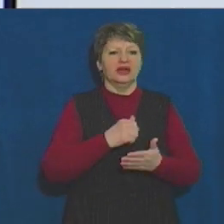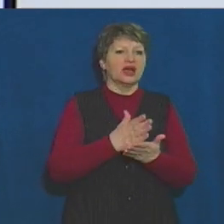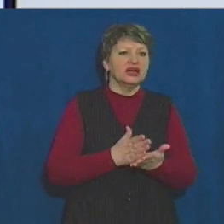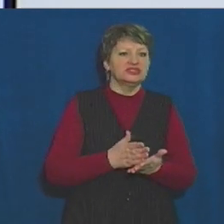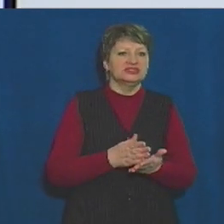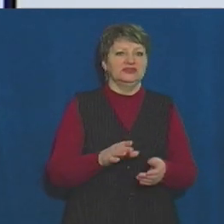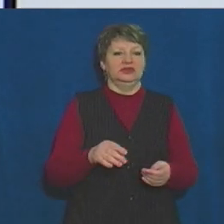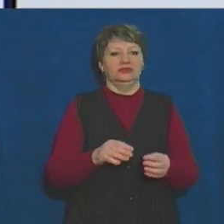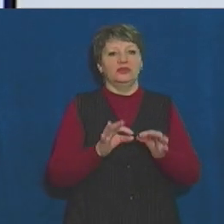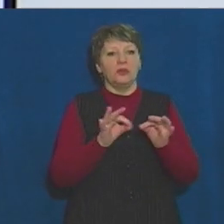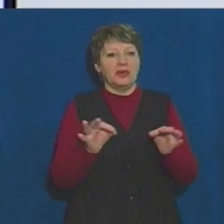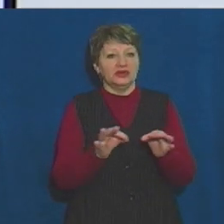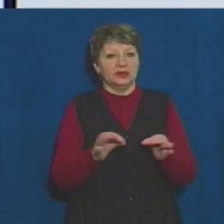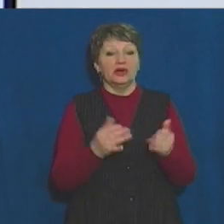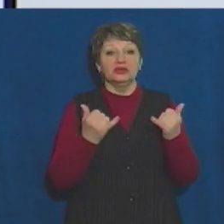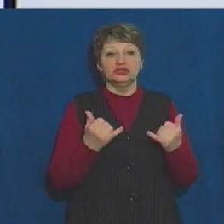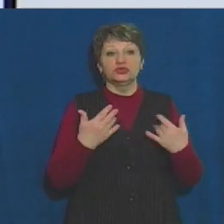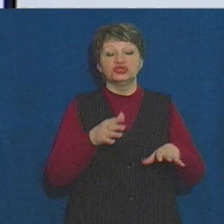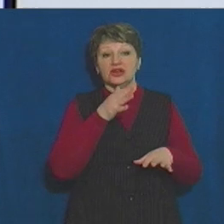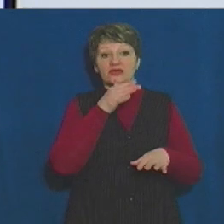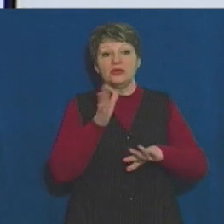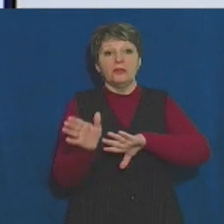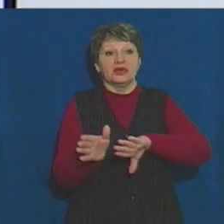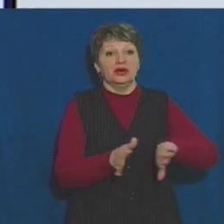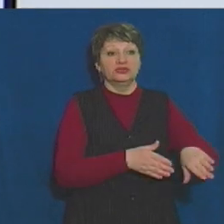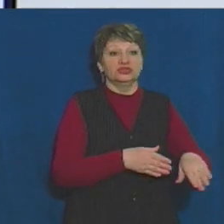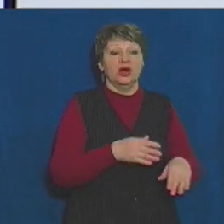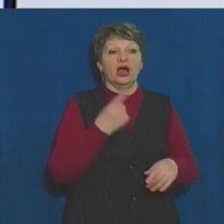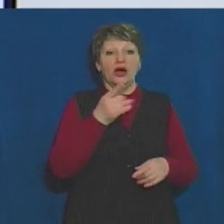було, тим і створювали. Зараз прийшов такий вік, що вони всі одного року ці насадження,